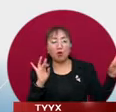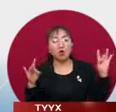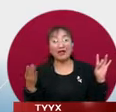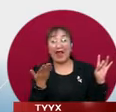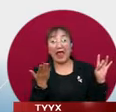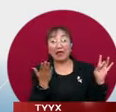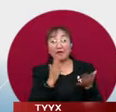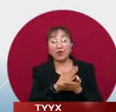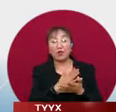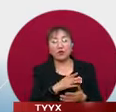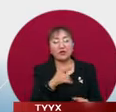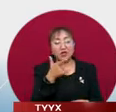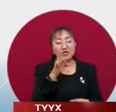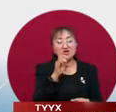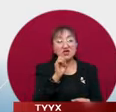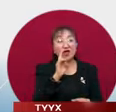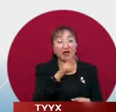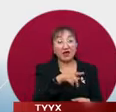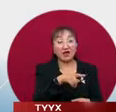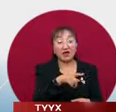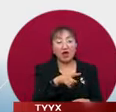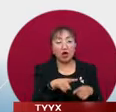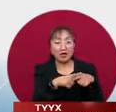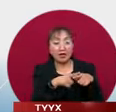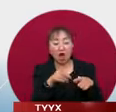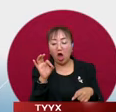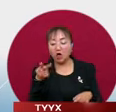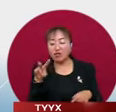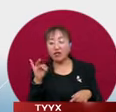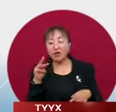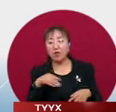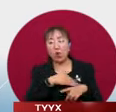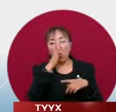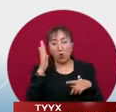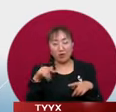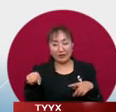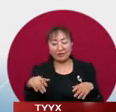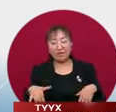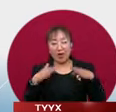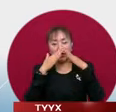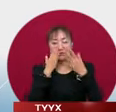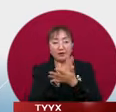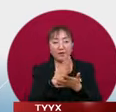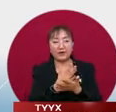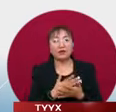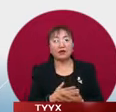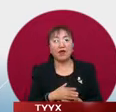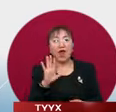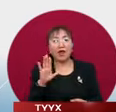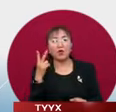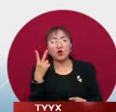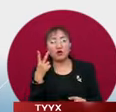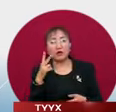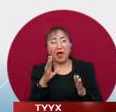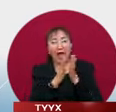Грекийн Олимп уулын байрладаг байжээ. За нийтийн тоолын 5-р зууны дундуур Олимп уулд 12 метр өндөр